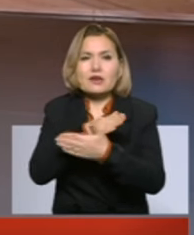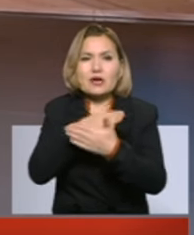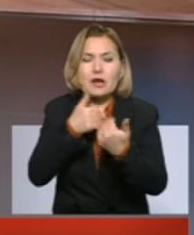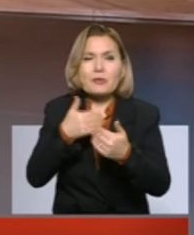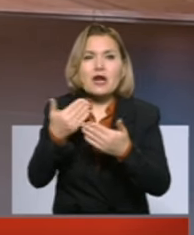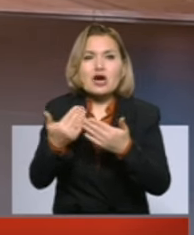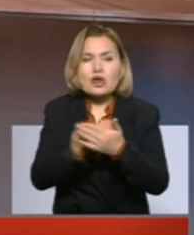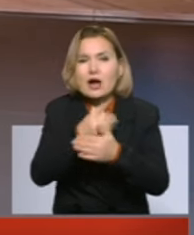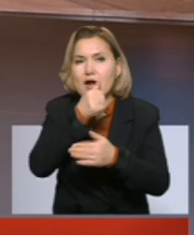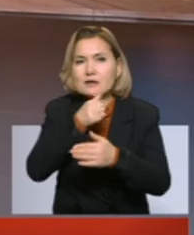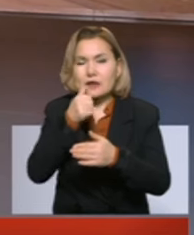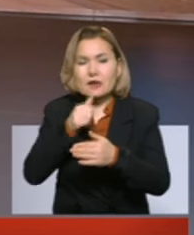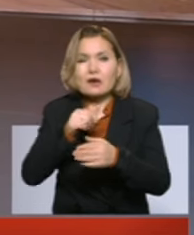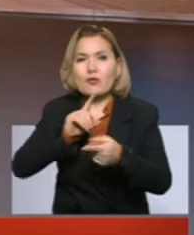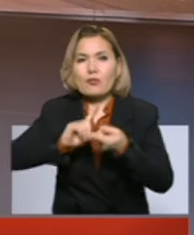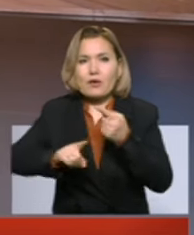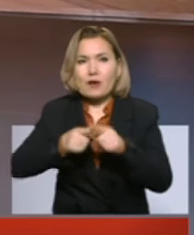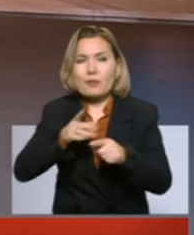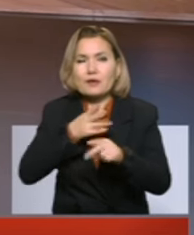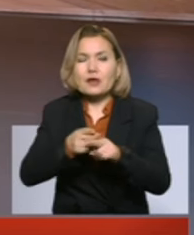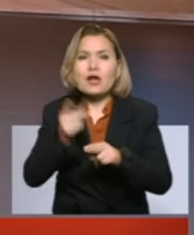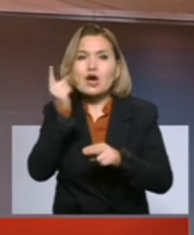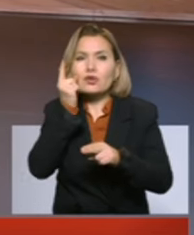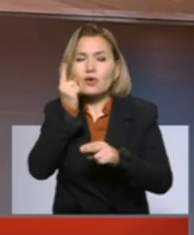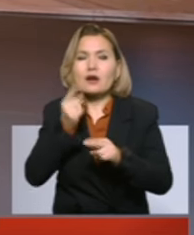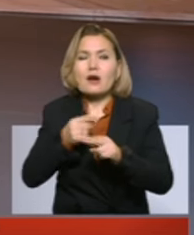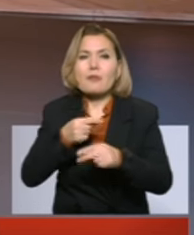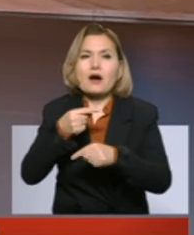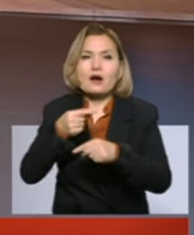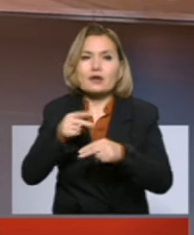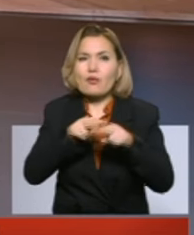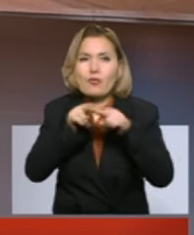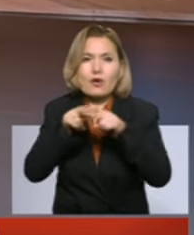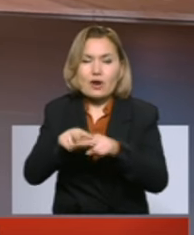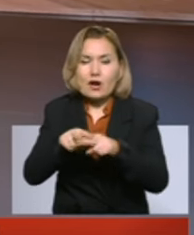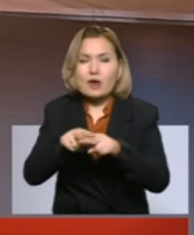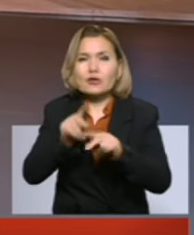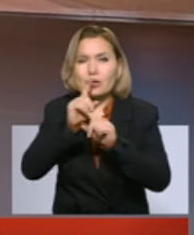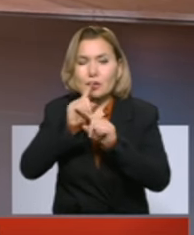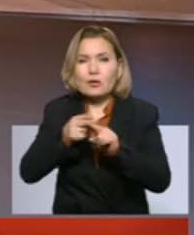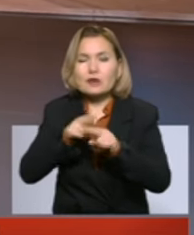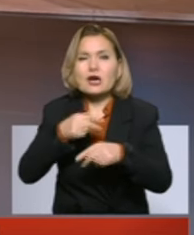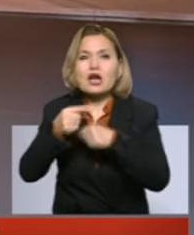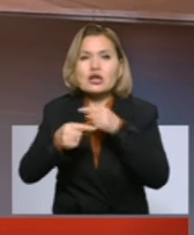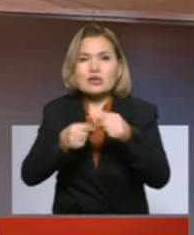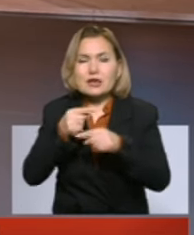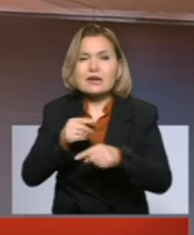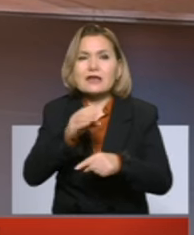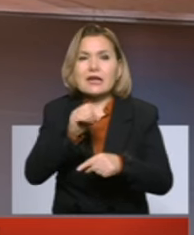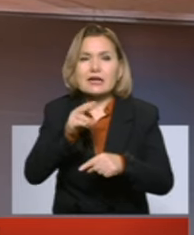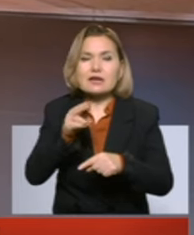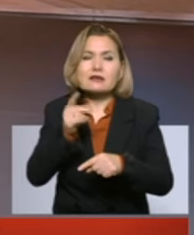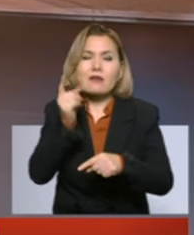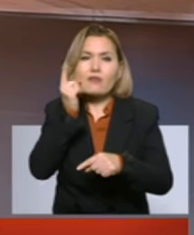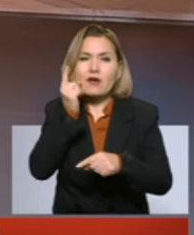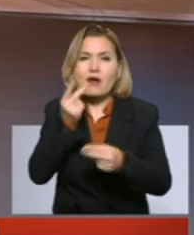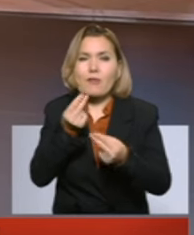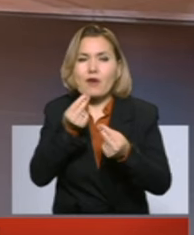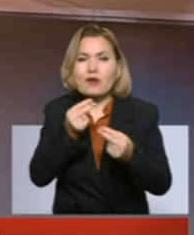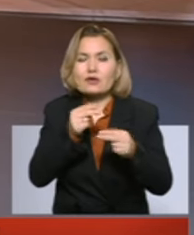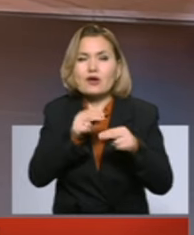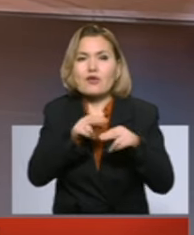схема ойлап тапқан. Төлемді мобилді аударымдар арқылы емес, өзге құйтырқы әдіспен қабылдай бастаған. Бүгін мемлекеттік кірістер комитеті